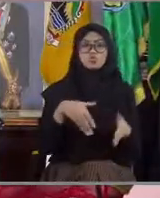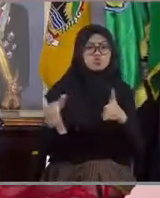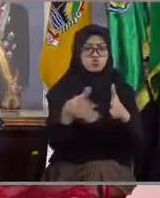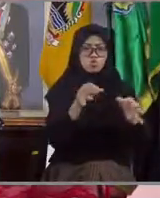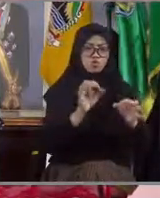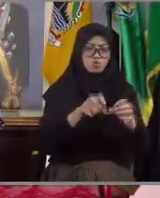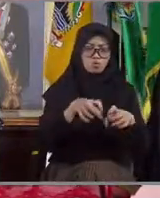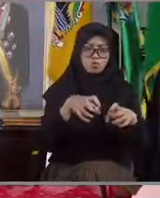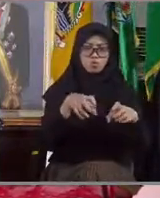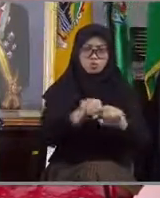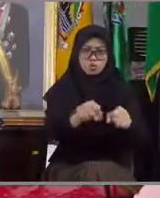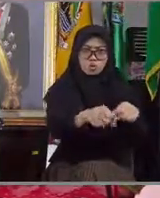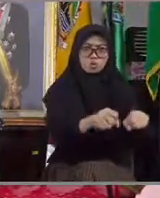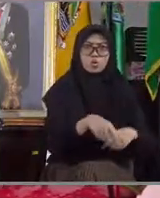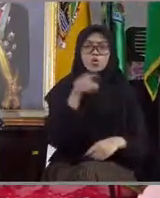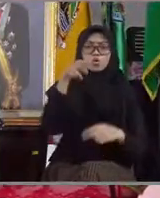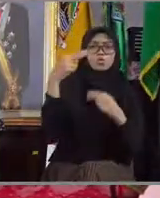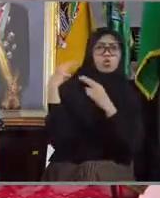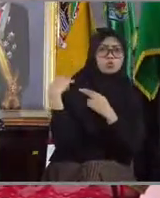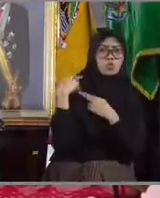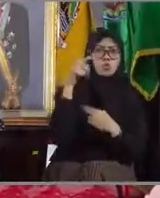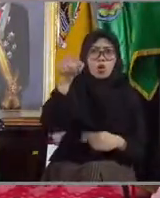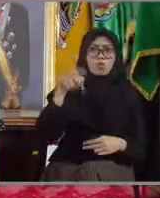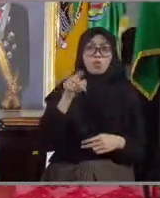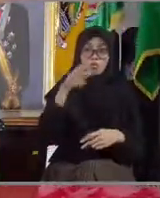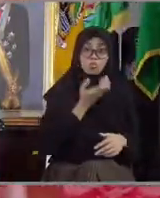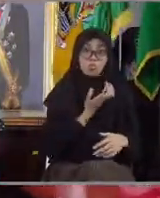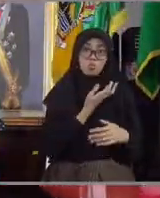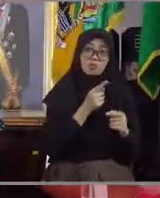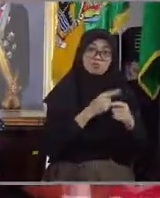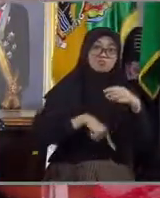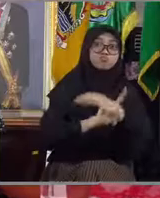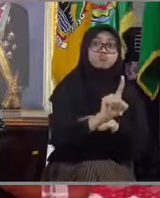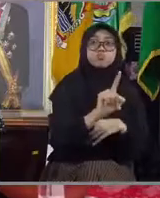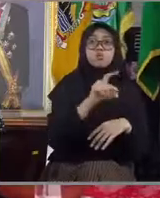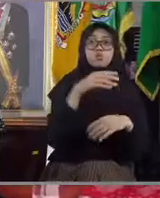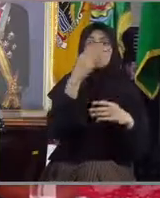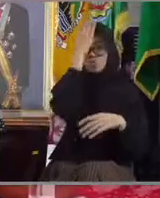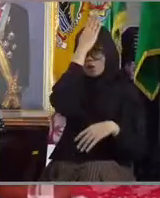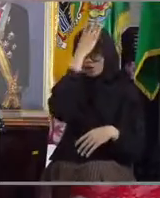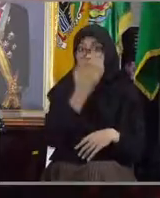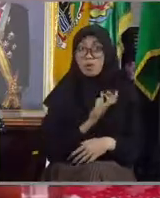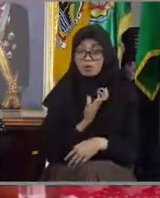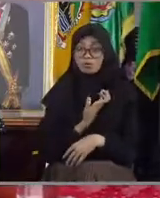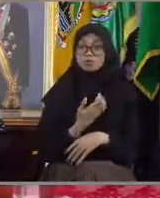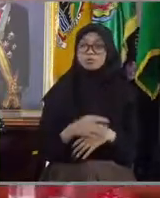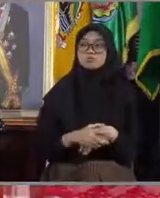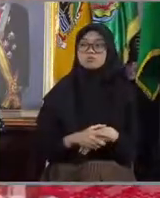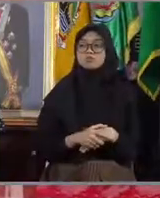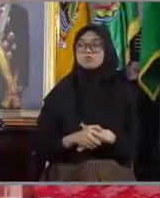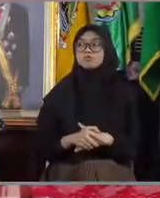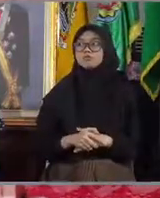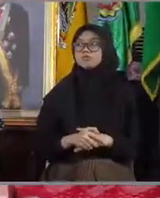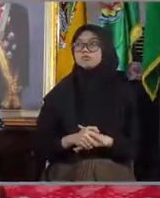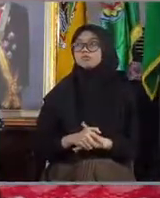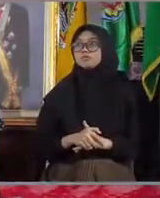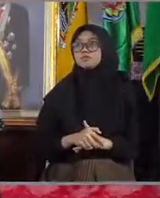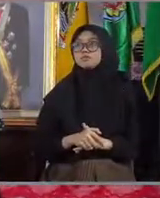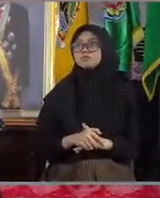kabeh mbok pikir kowe tak kon maju bupati sesuk. Oke, monggo. Nggih. Yang di sebelah sini.